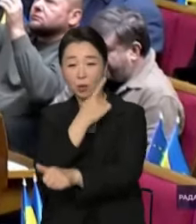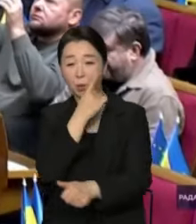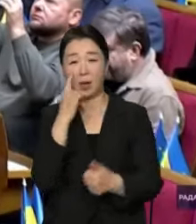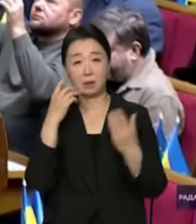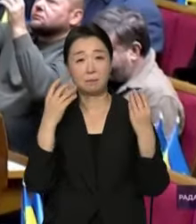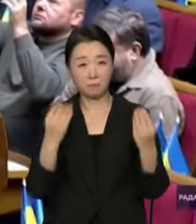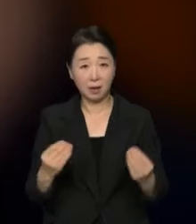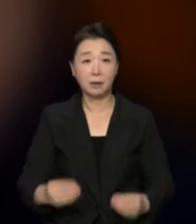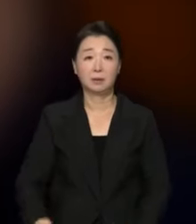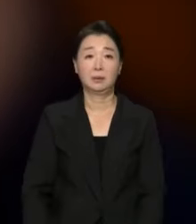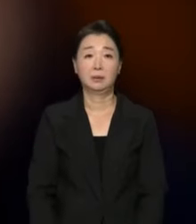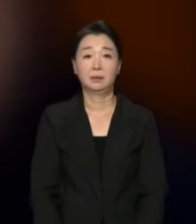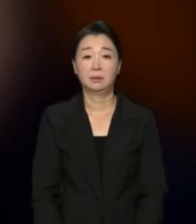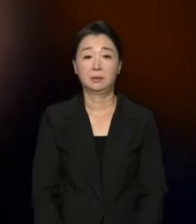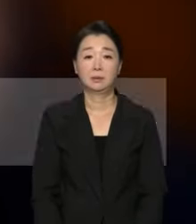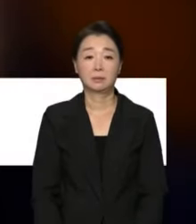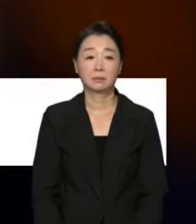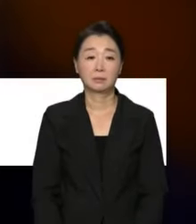확인했다고 밝혔습니다.